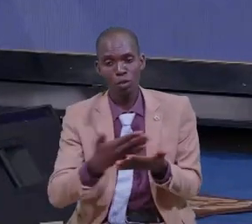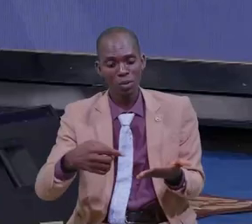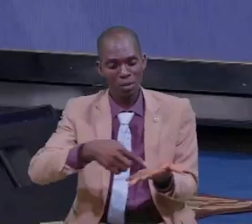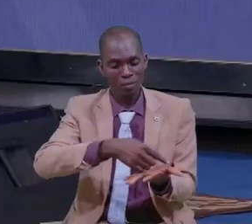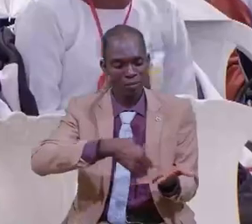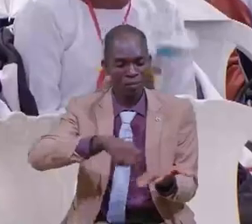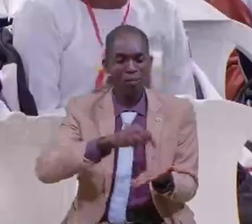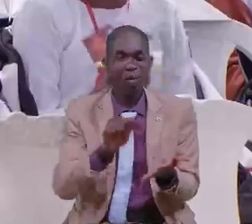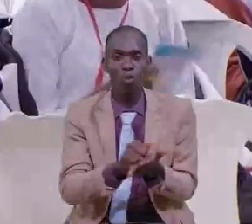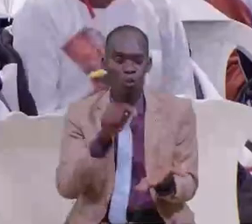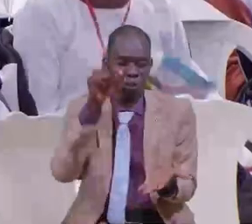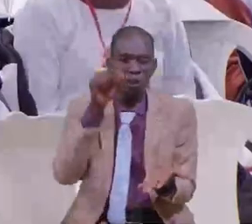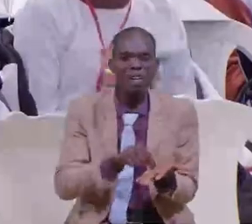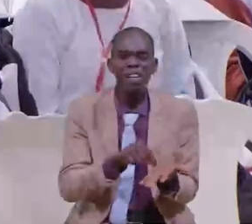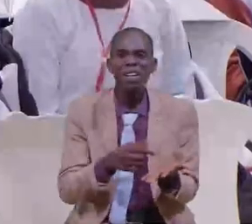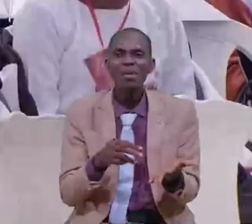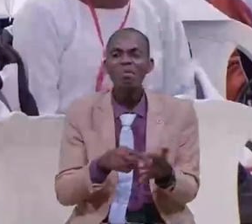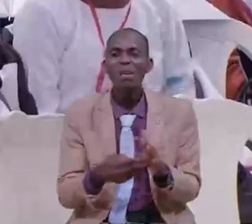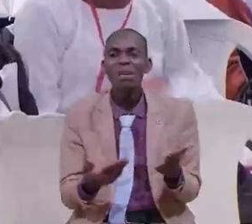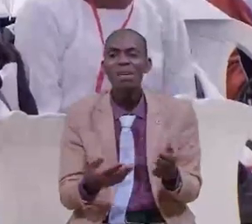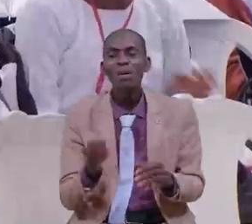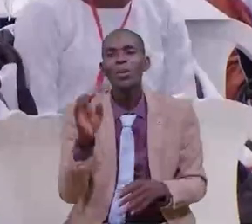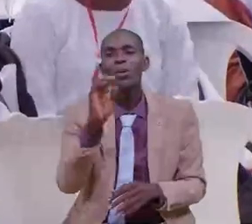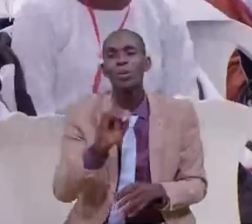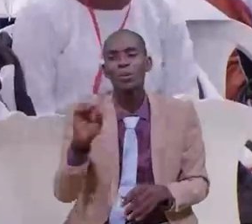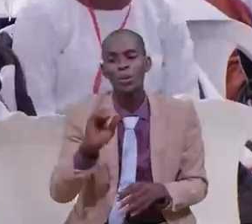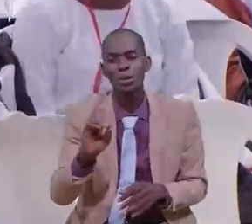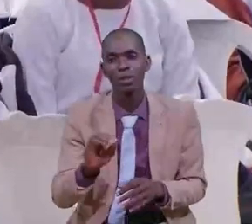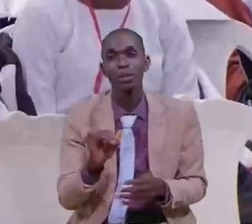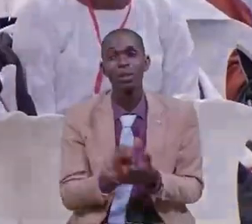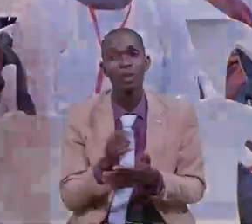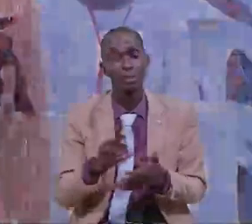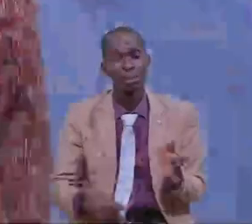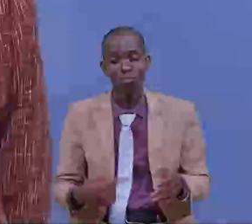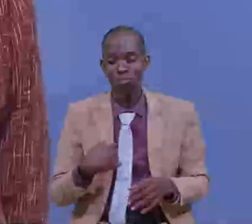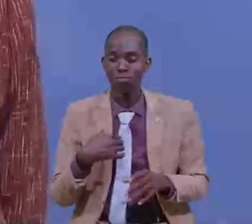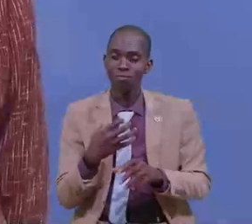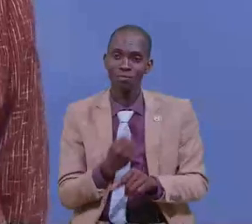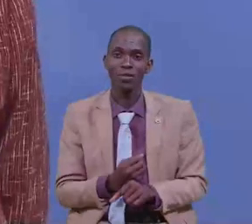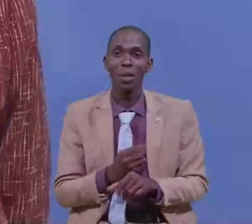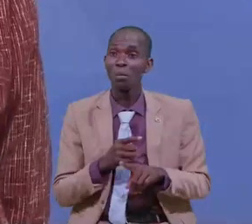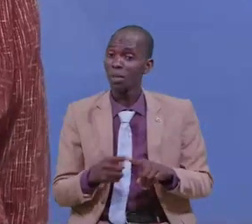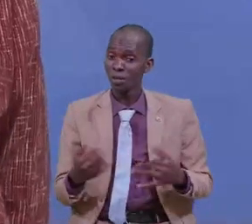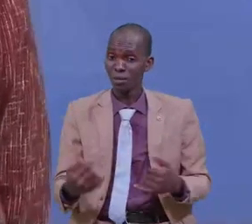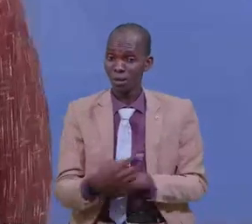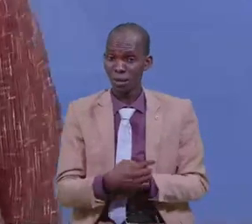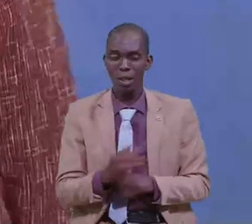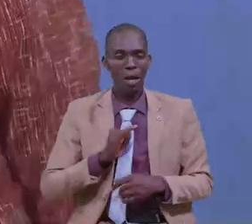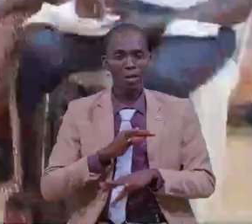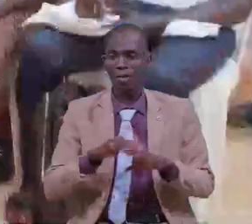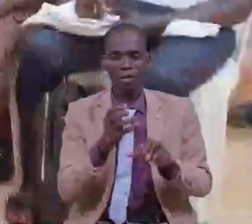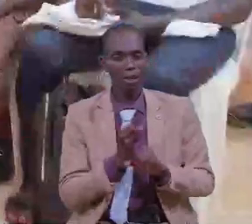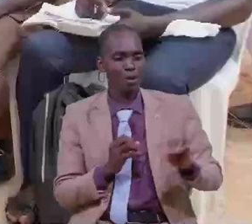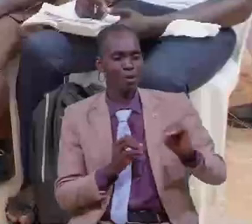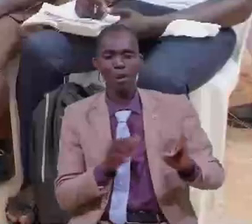mettez un point d'interrogation dedans, vous appelez ça comment? Et zéro. C'est ce que j'ai eu. Mais aujourd'hui,